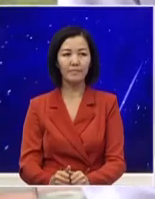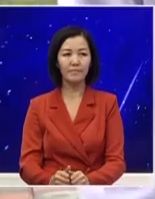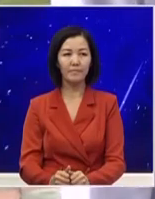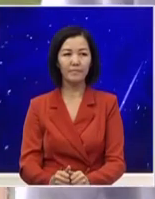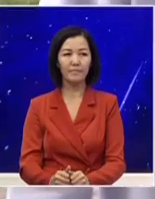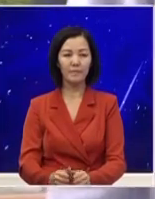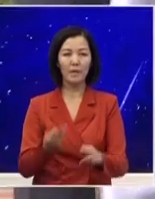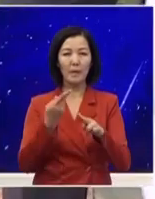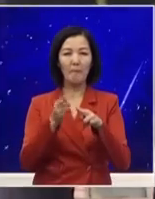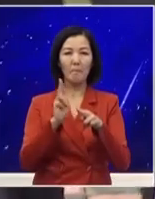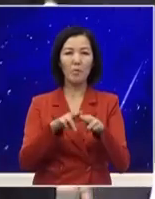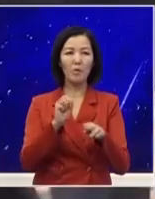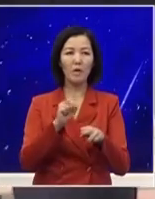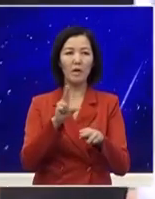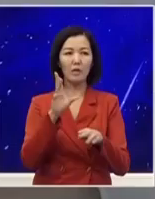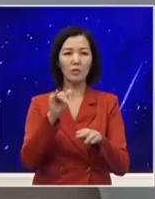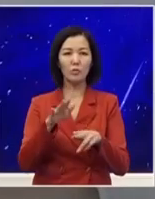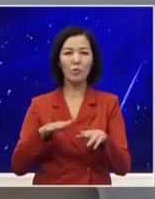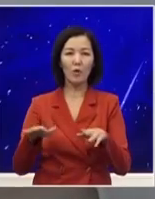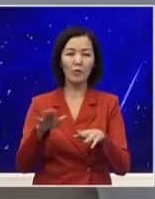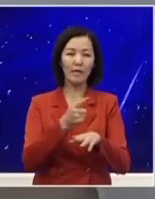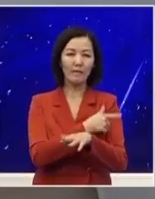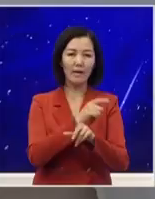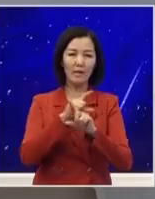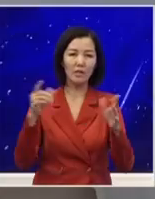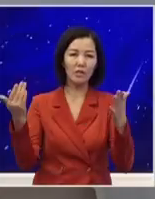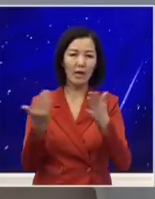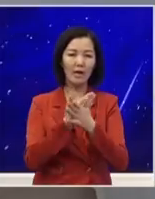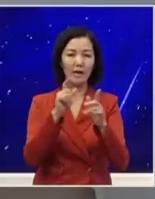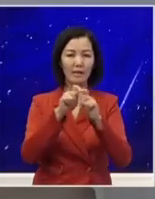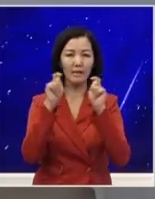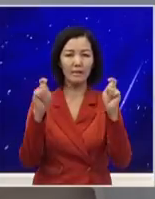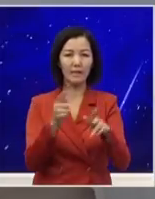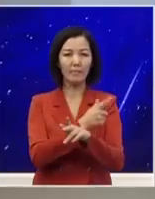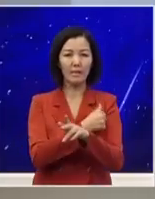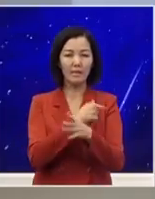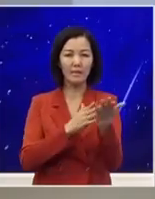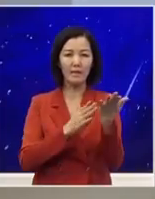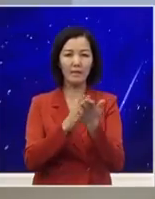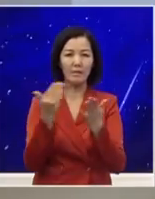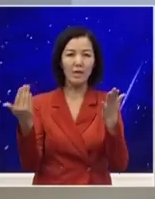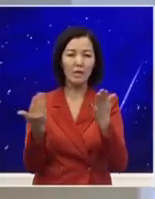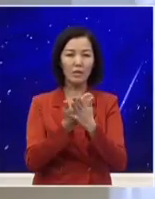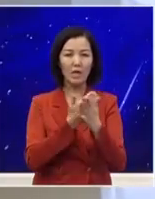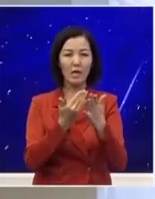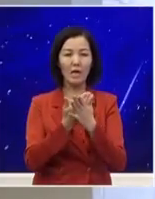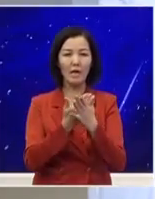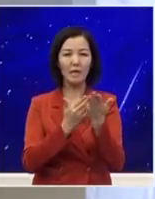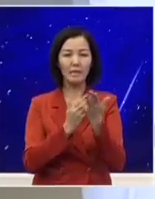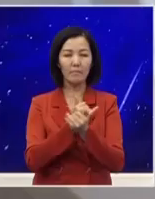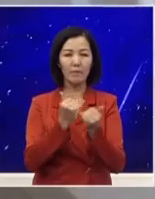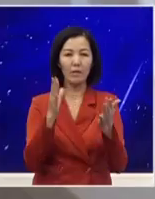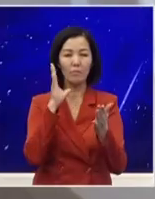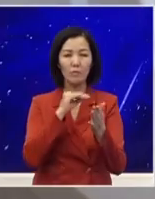Бұл Ақсу ауылындағы амбулатория соңғы жылдары салынған су жаңа нысанның бірі. Мұнда медициналық қызметтердің жаңа түрлері енгізілген. Мекемеде